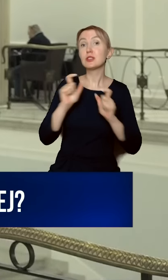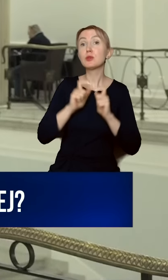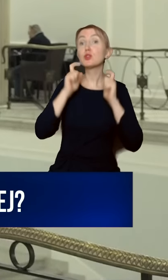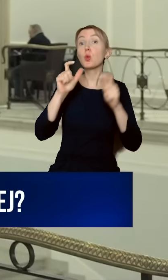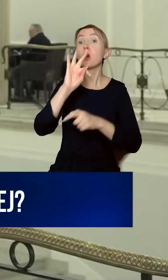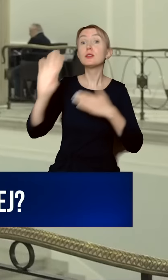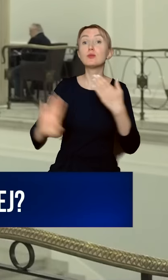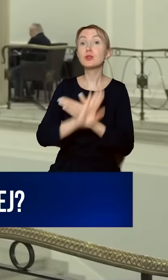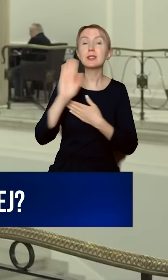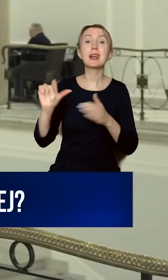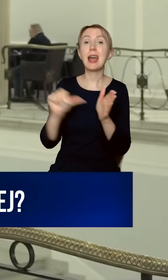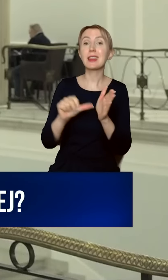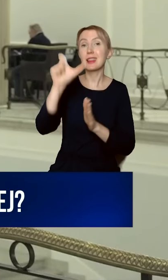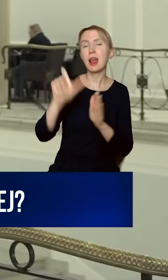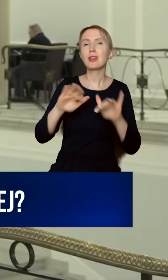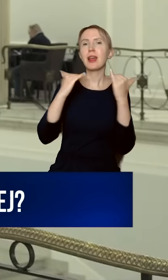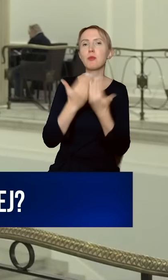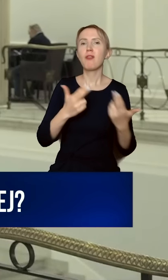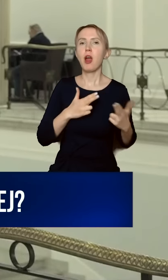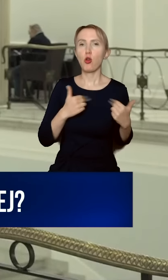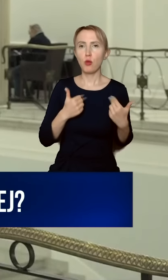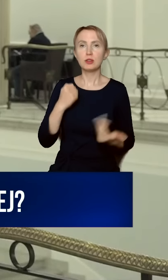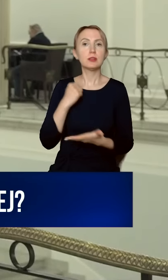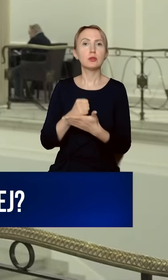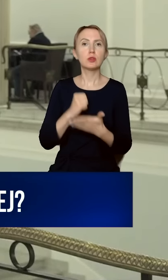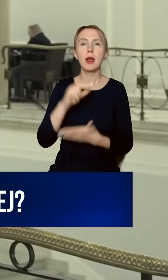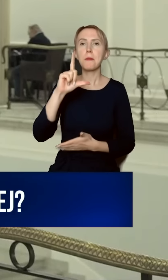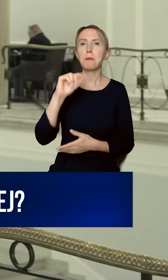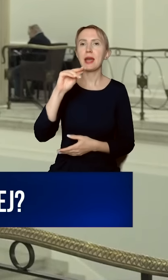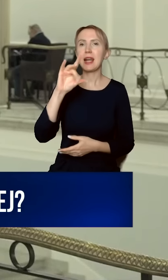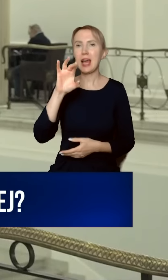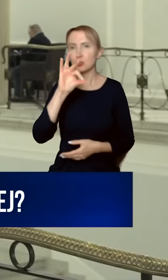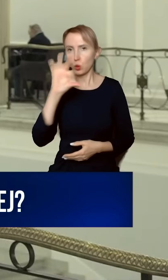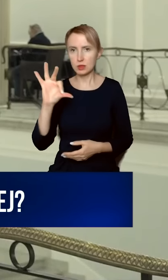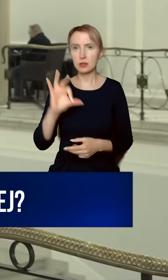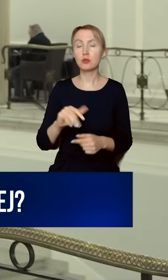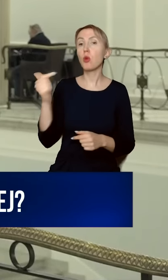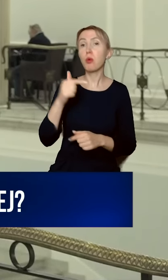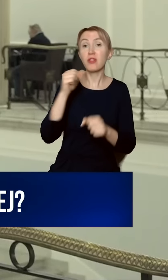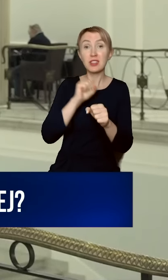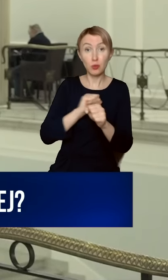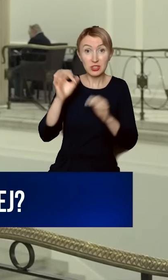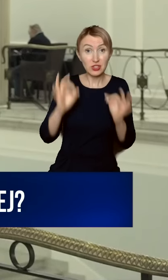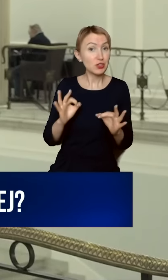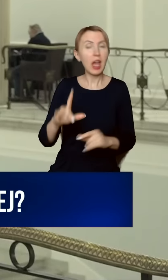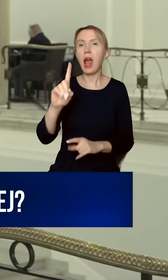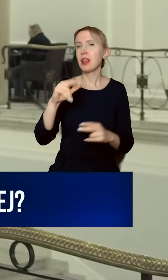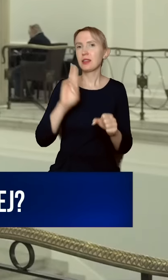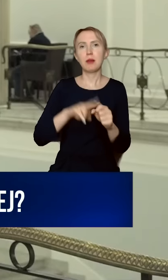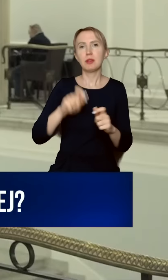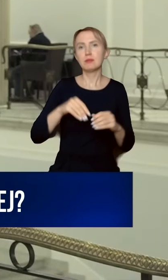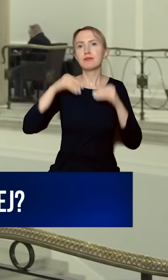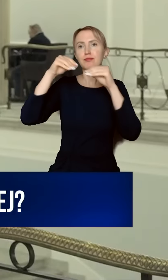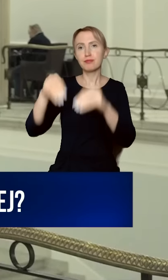przedstawicieli, kandydatów do Sejmowej Komisji do Spraw Pegasusa. To miało nastąpić dzisiaj, jednak ten termin został